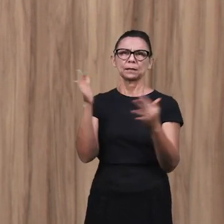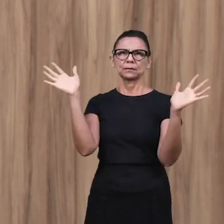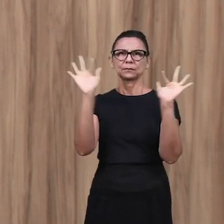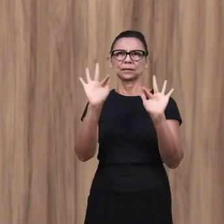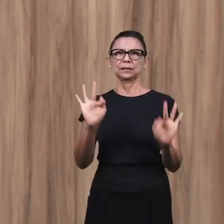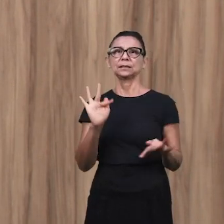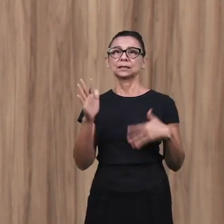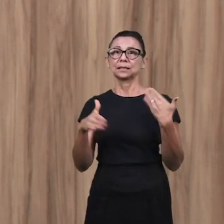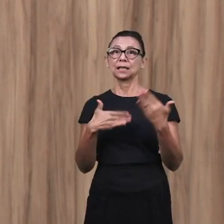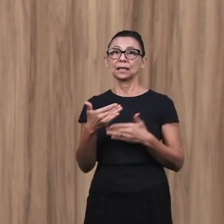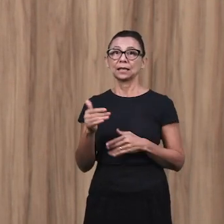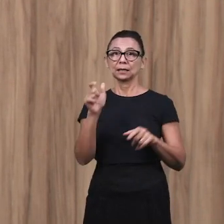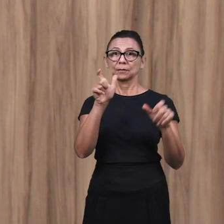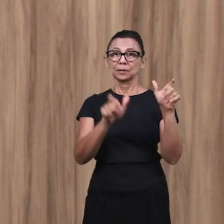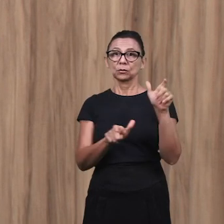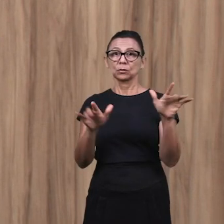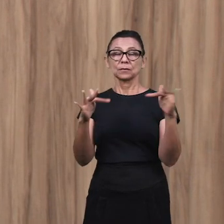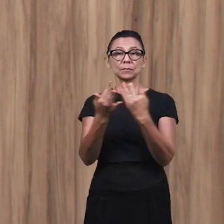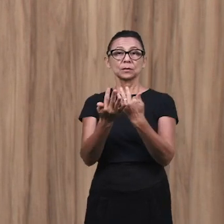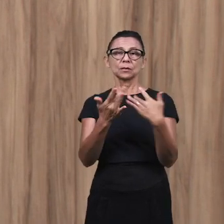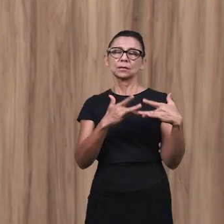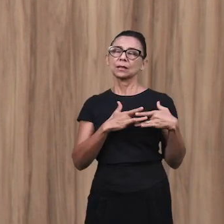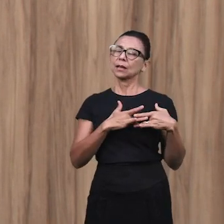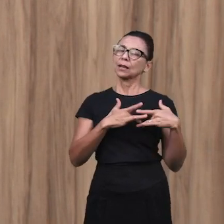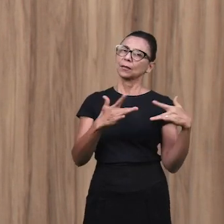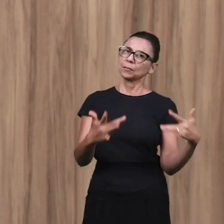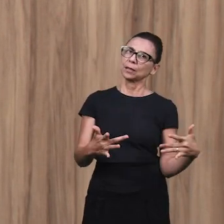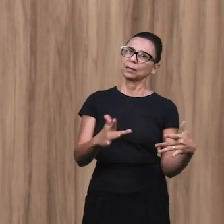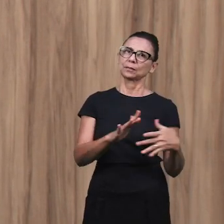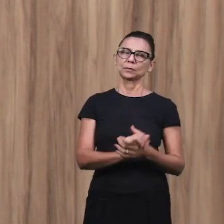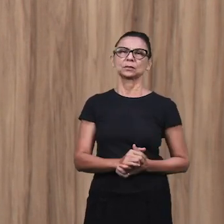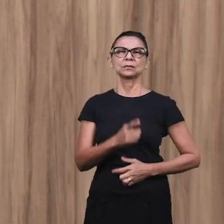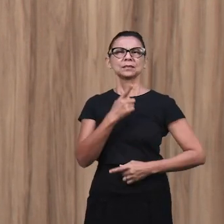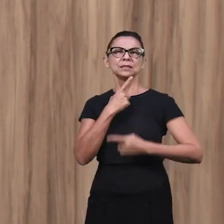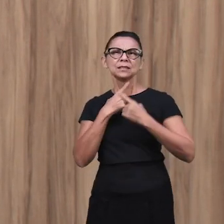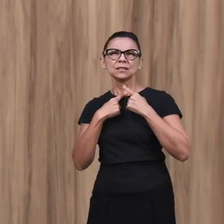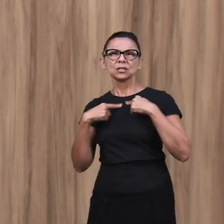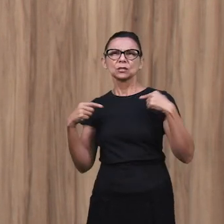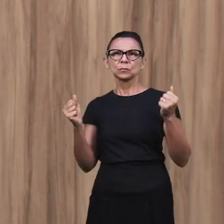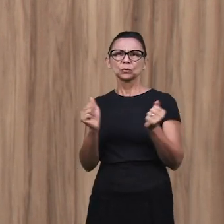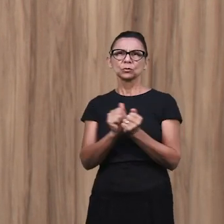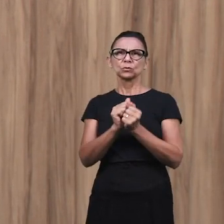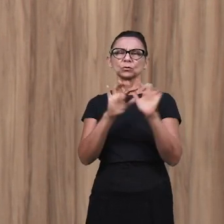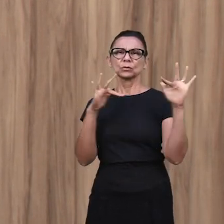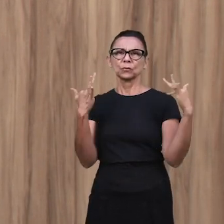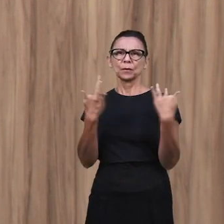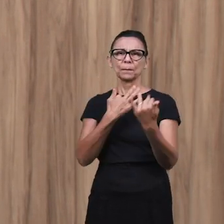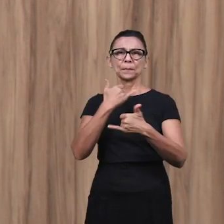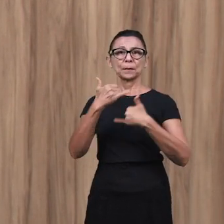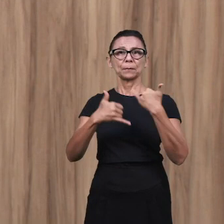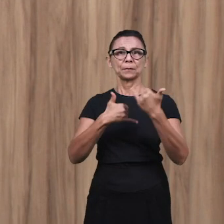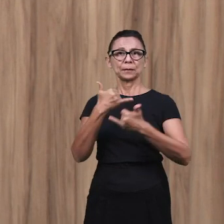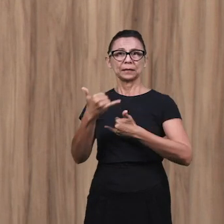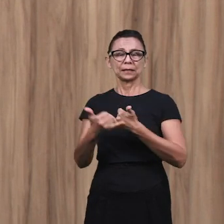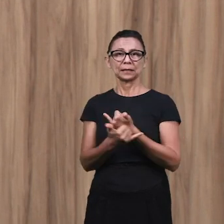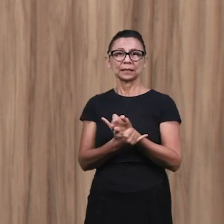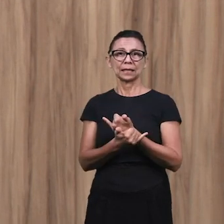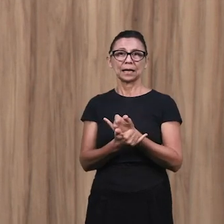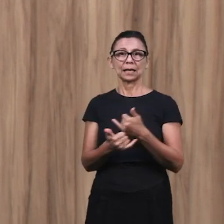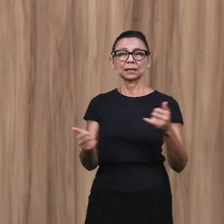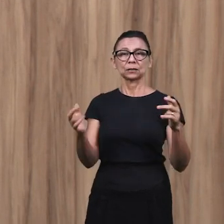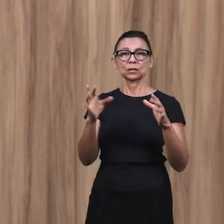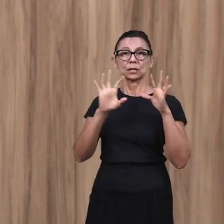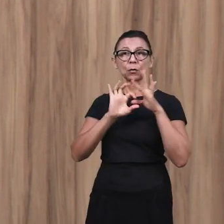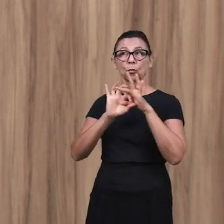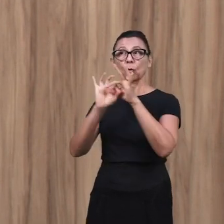que ces suggestions puissent nous aider avec le lien avec notre famille et les liens avec le